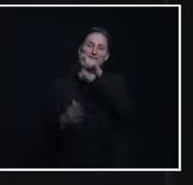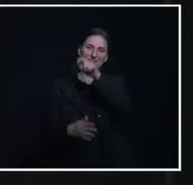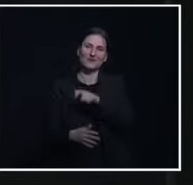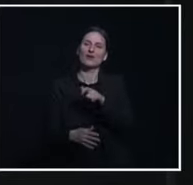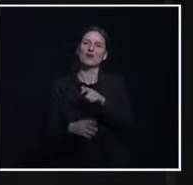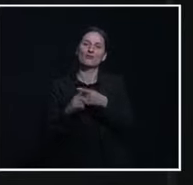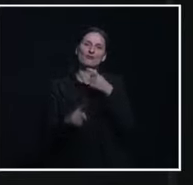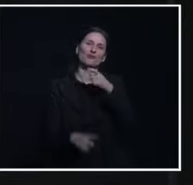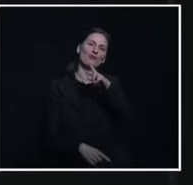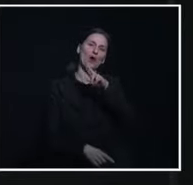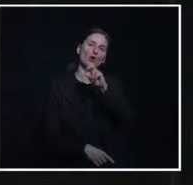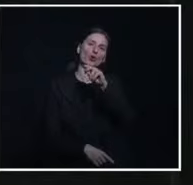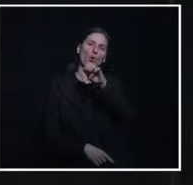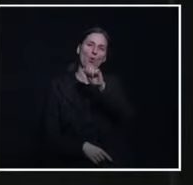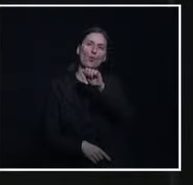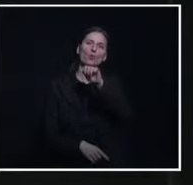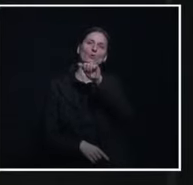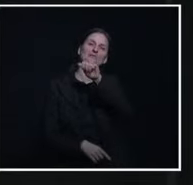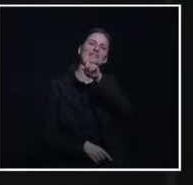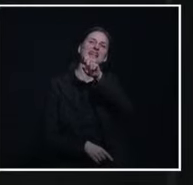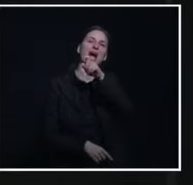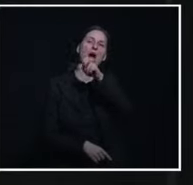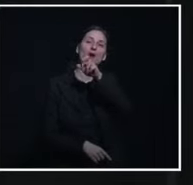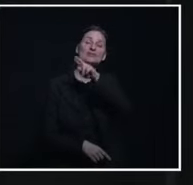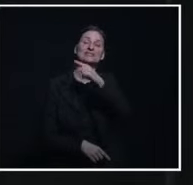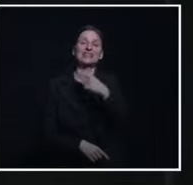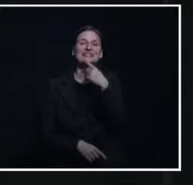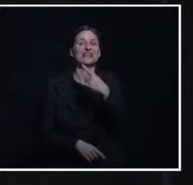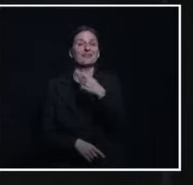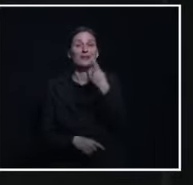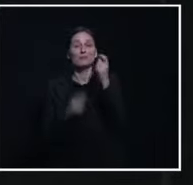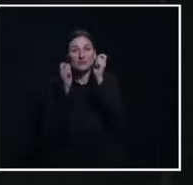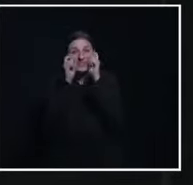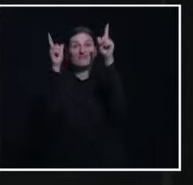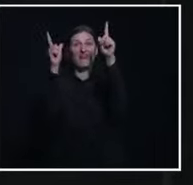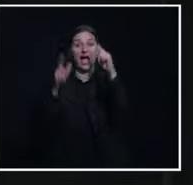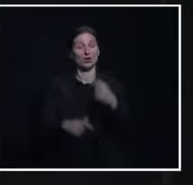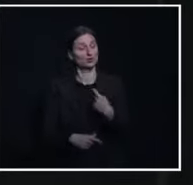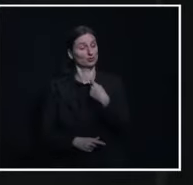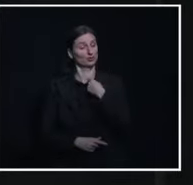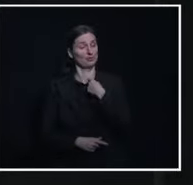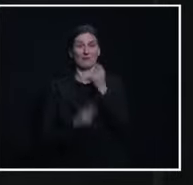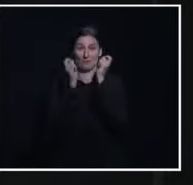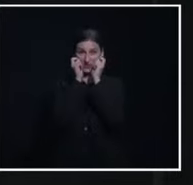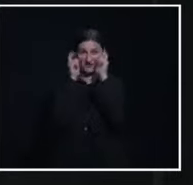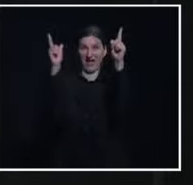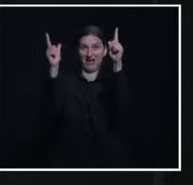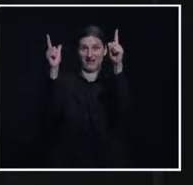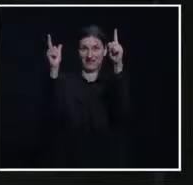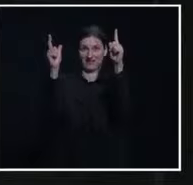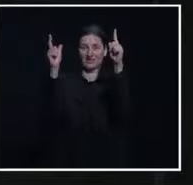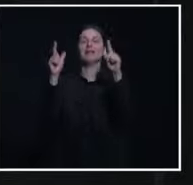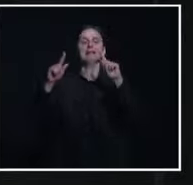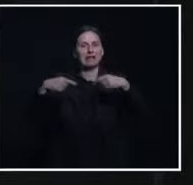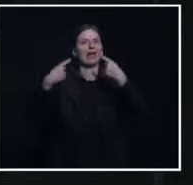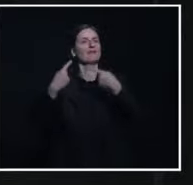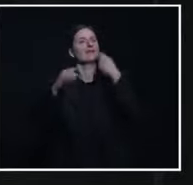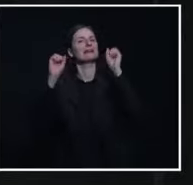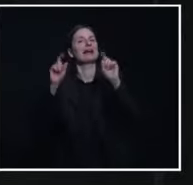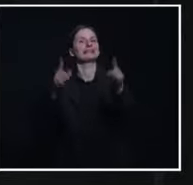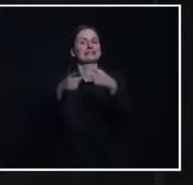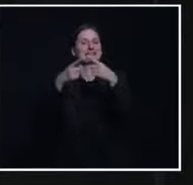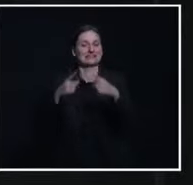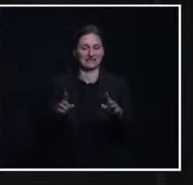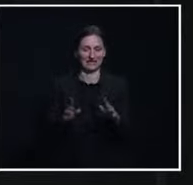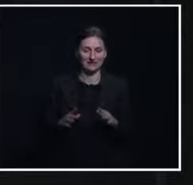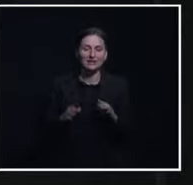wo es heißt, wir müssen wach sein, unsere Stimme wach halten, um singen zu können. Die Musik fängt